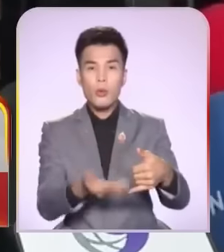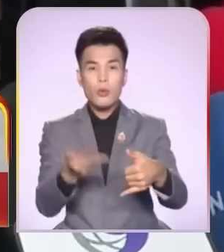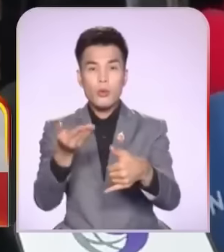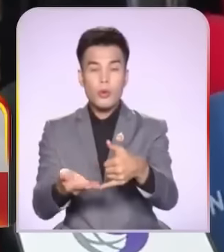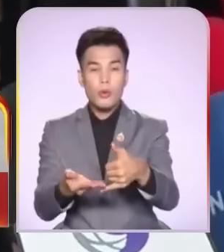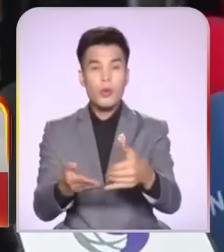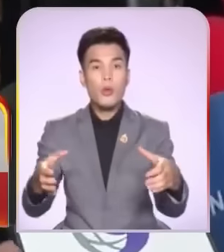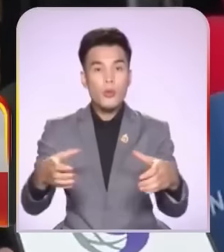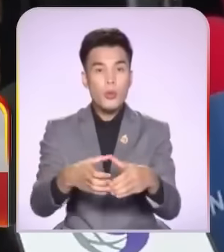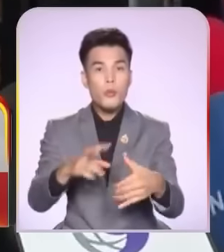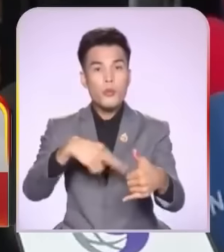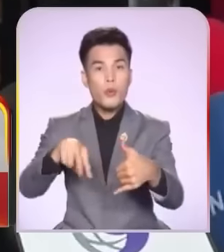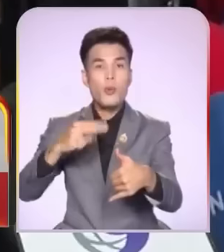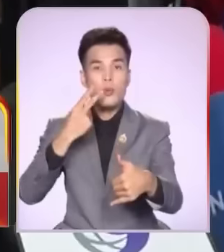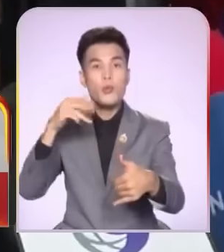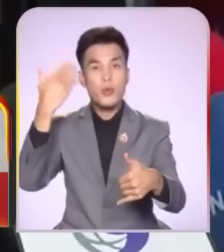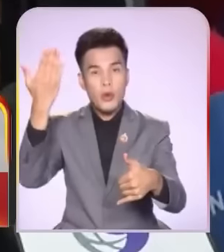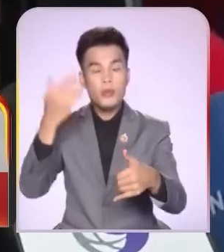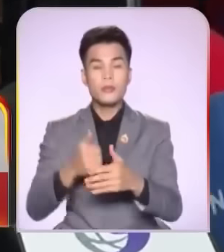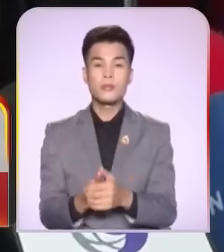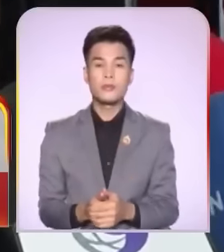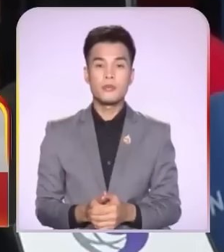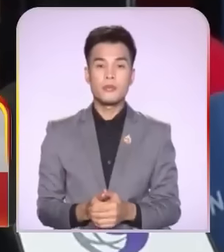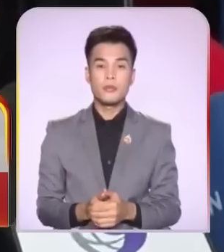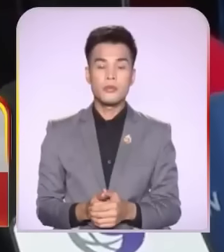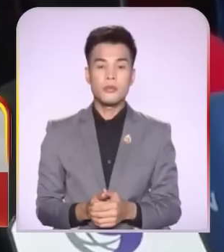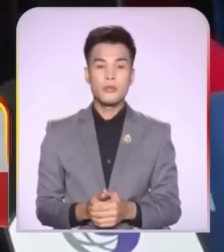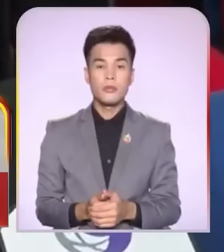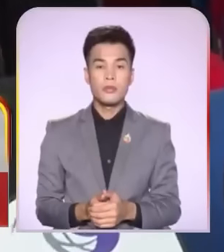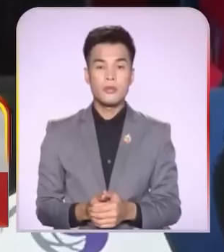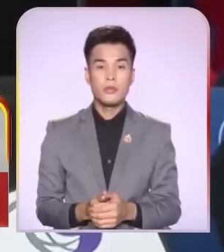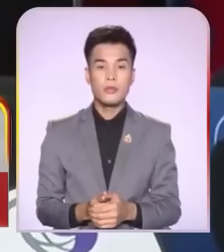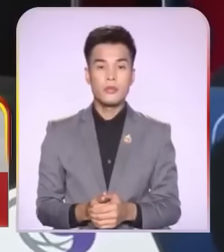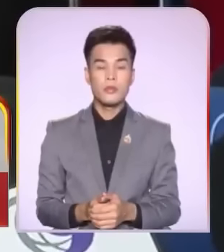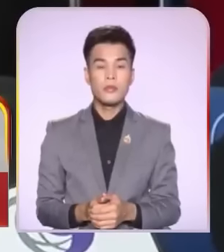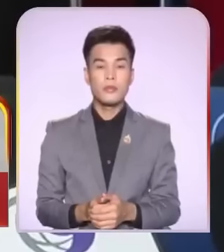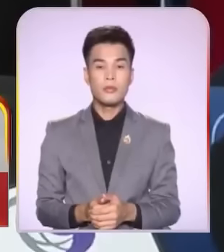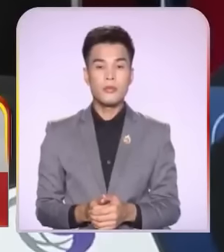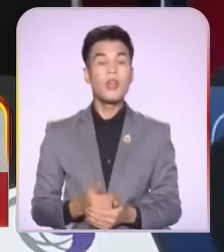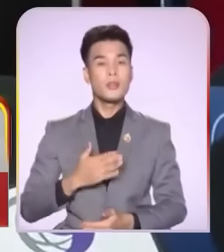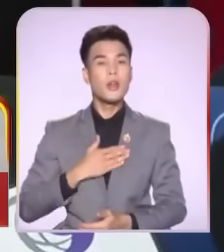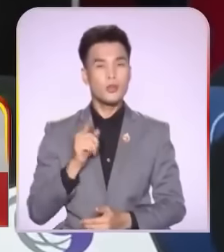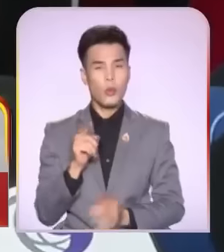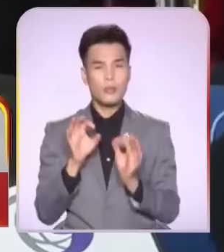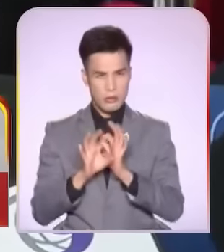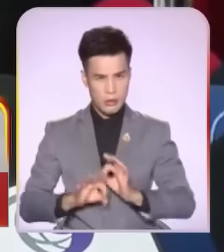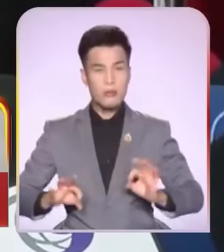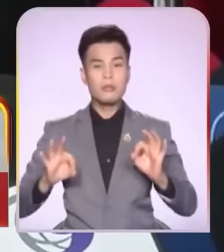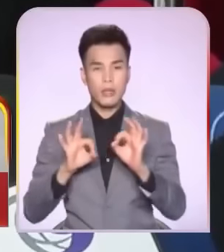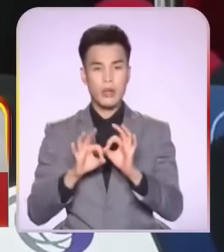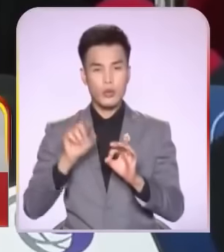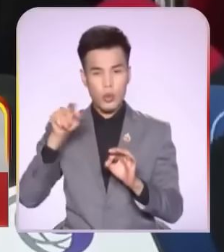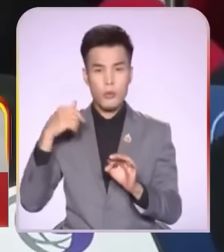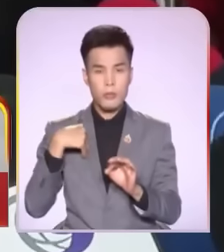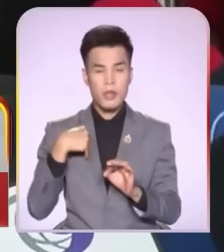นเนี่ยให้พรรคร่วมเขาสกรีนของเขาก่อนนะคะ แต่เห็นว่าท่านนายกเข้มเรื่องนี้แล้วก็เป็นกังวลเรื่องนี้มาก ก็จำเป็นอ่ะนะคะมันต้อง